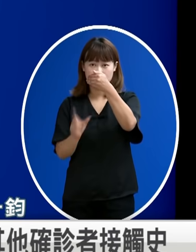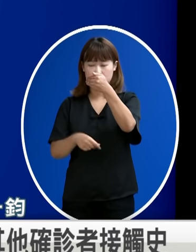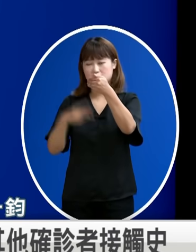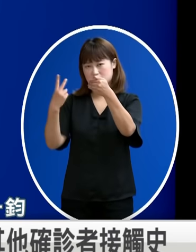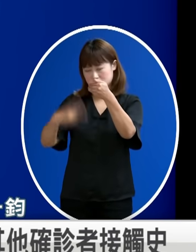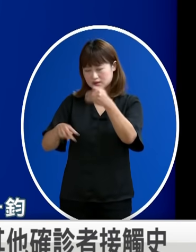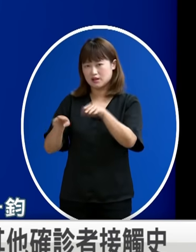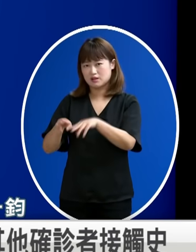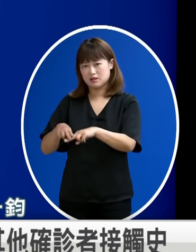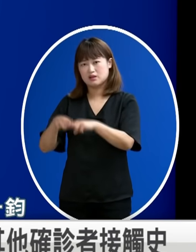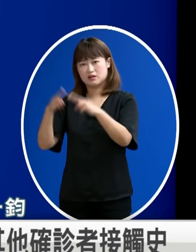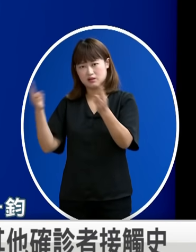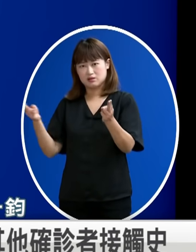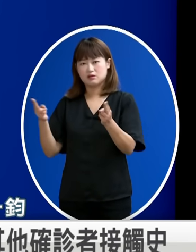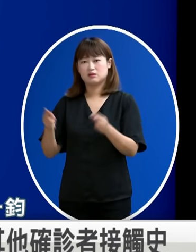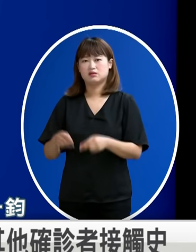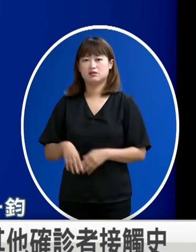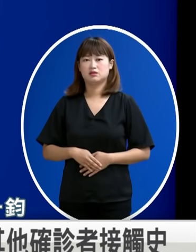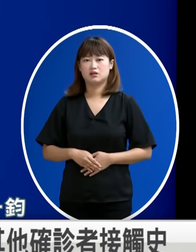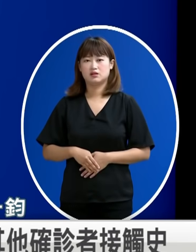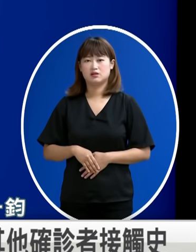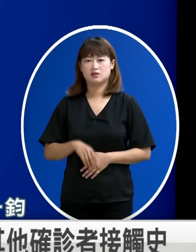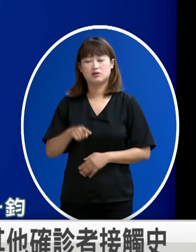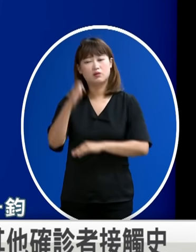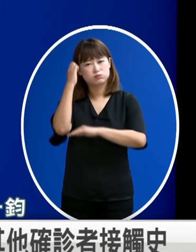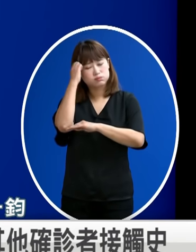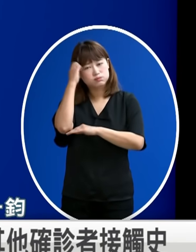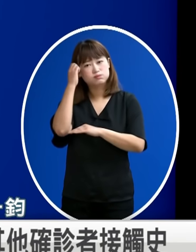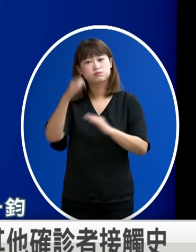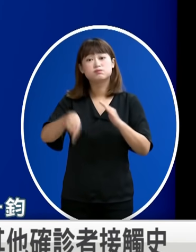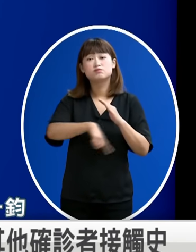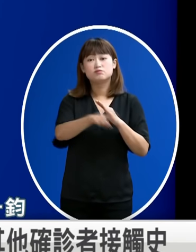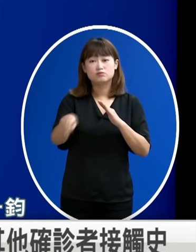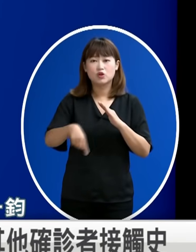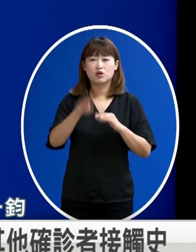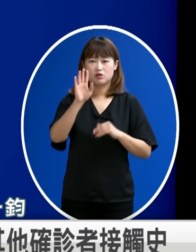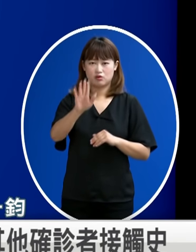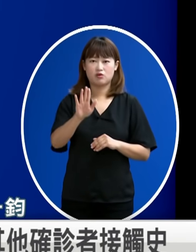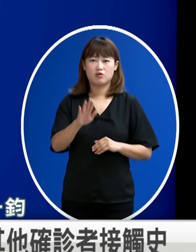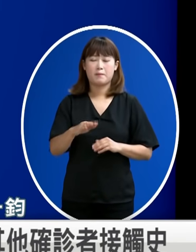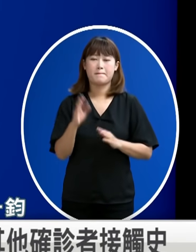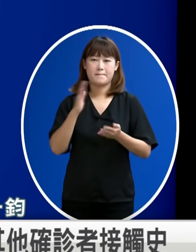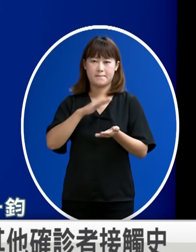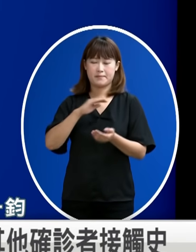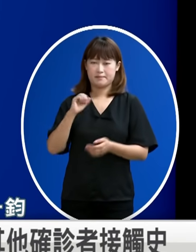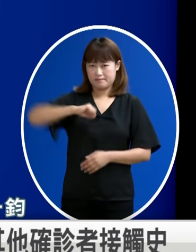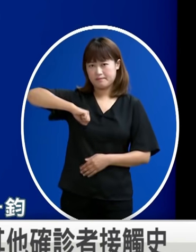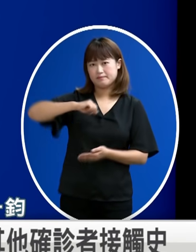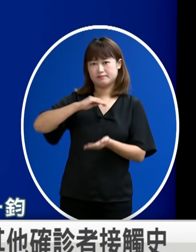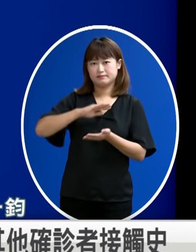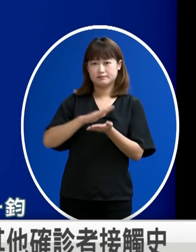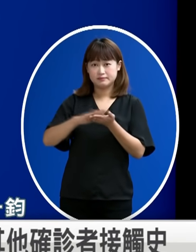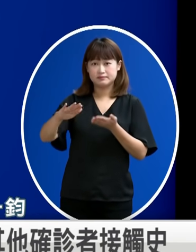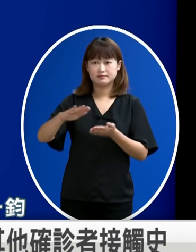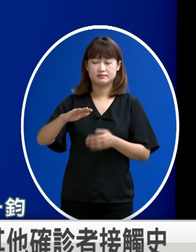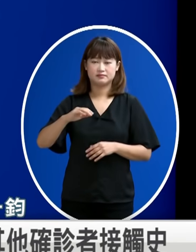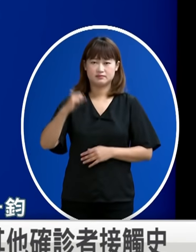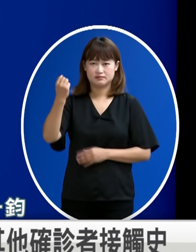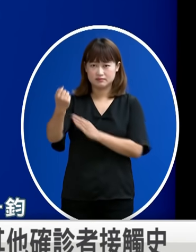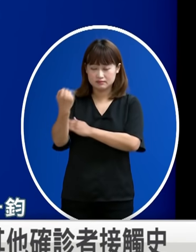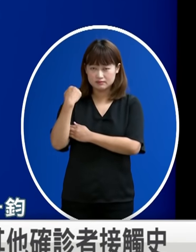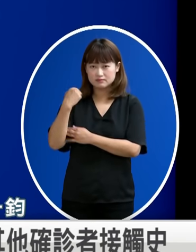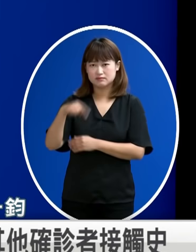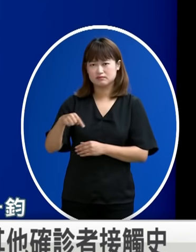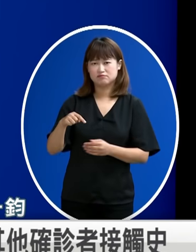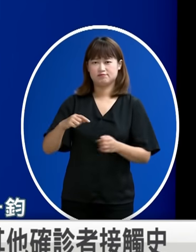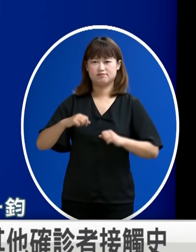隔离哈。那这个是因为他有。住院当中曾经有使用过这个免疫方面的调节剂，所以有这个免疫系统